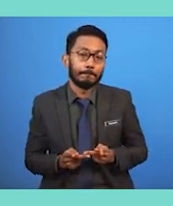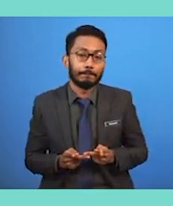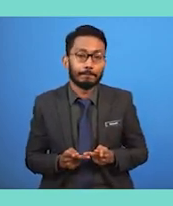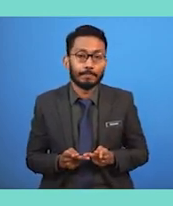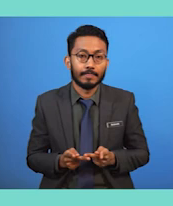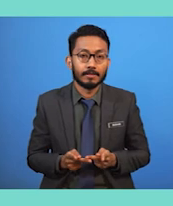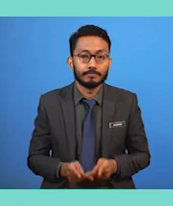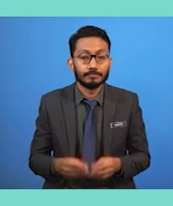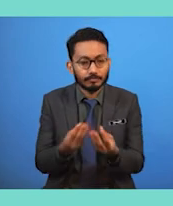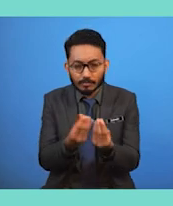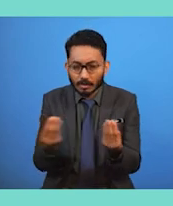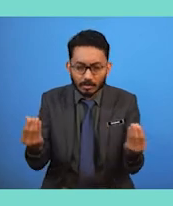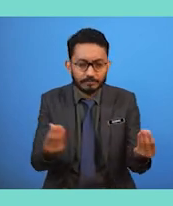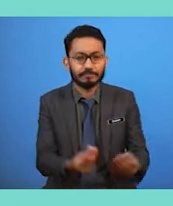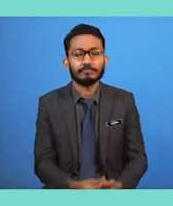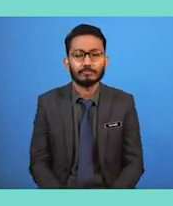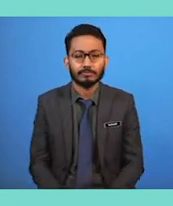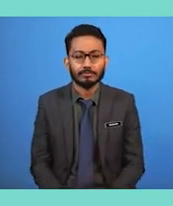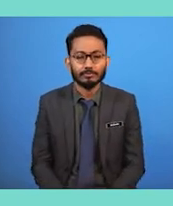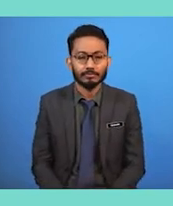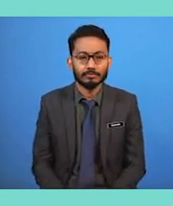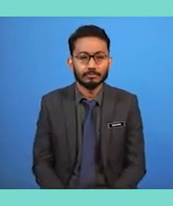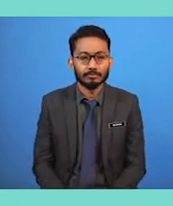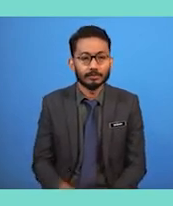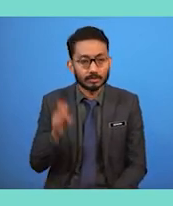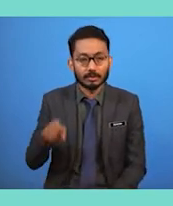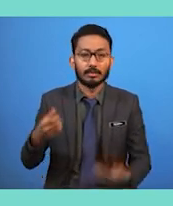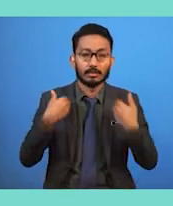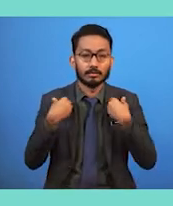dan kolam simen. Ia perlu terdedah kepada